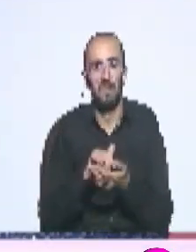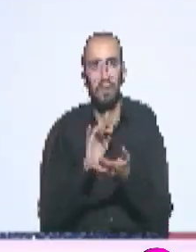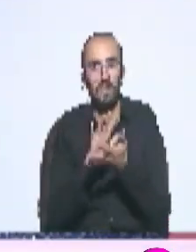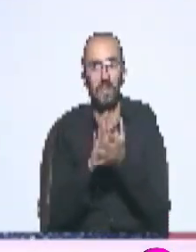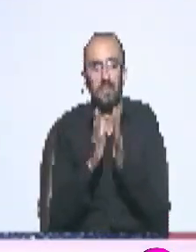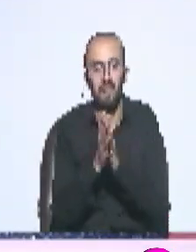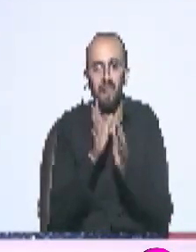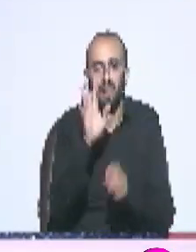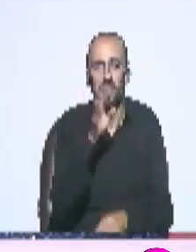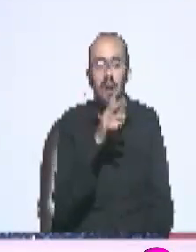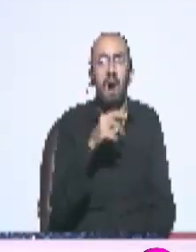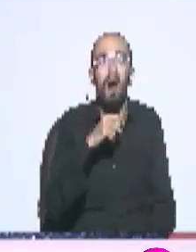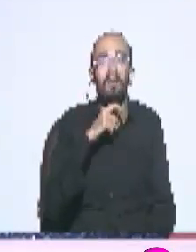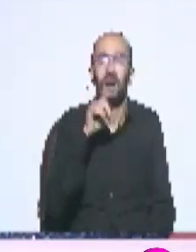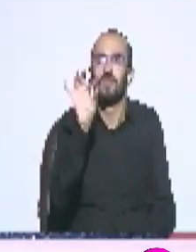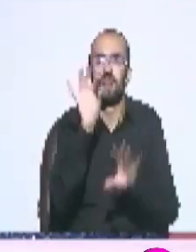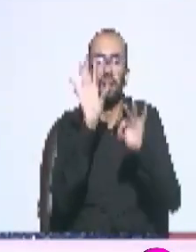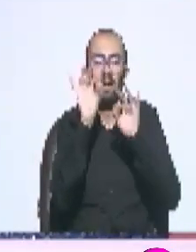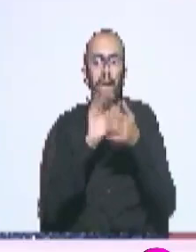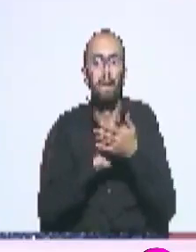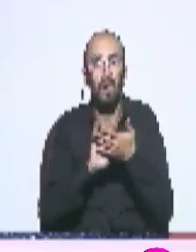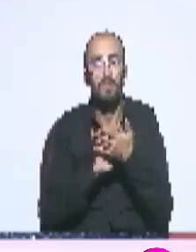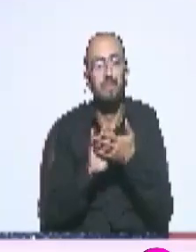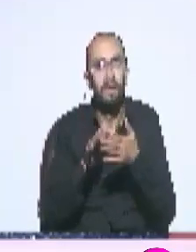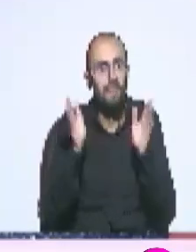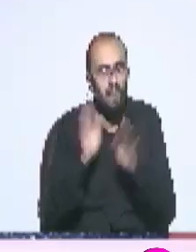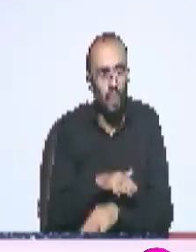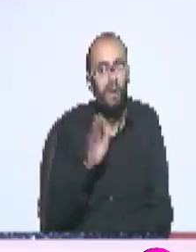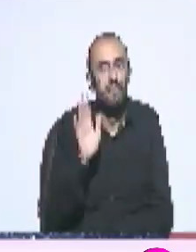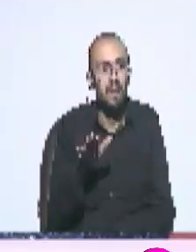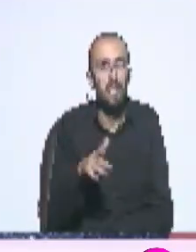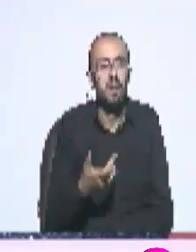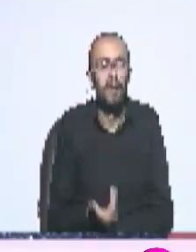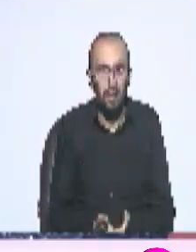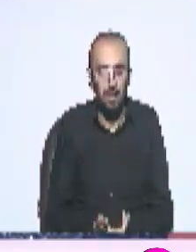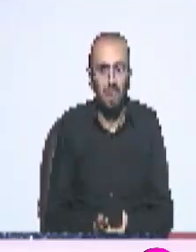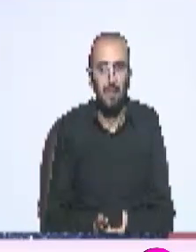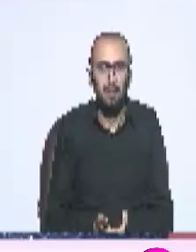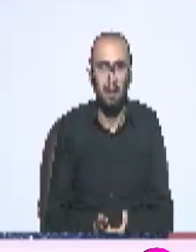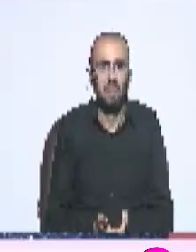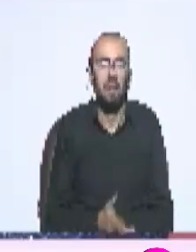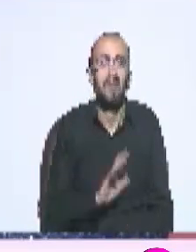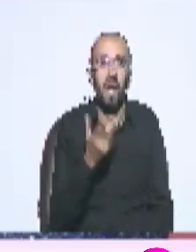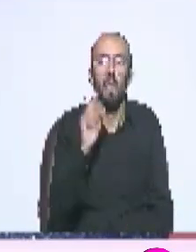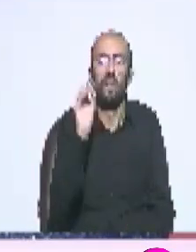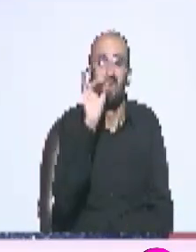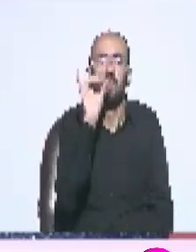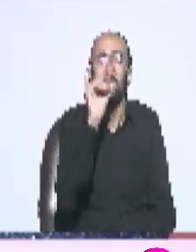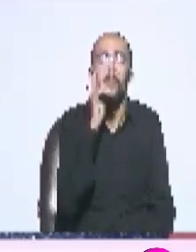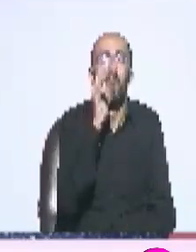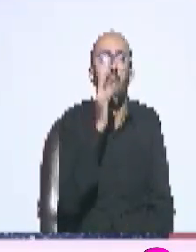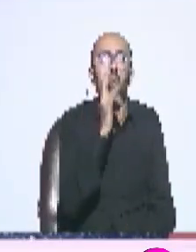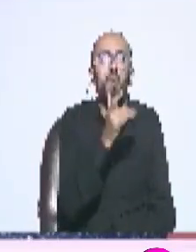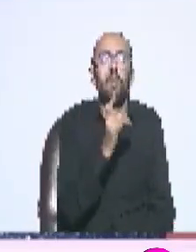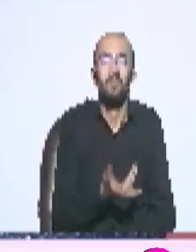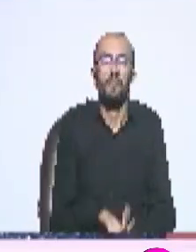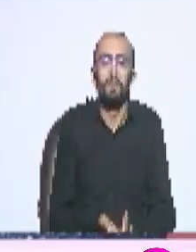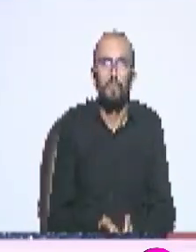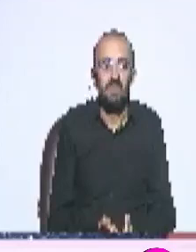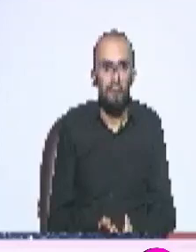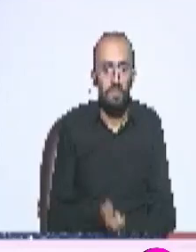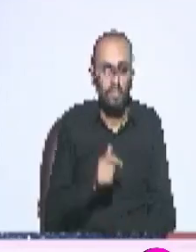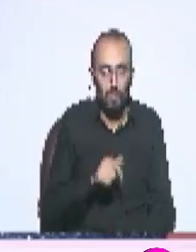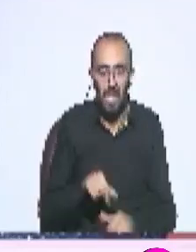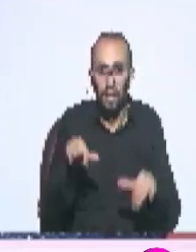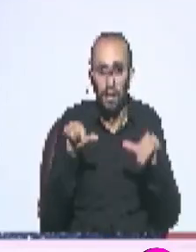فنطل بقى كل الاخضر يلاقوا ان فعلا في وقت مش مستغل او محطوط فيه حاجات مش مهمه عايز اقول لحضرتك ان احنا بنحط وقت